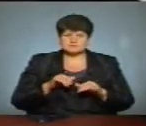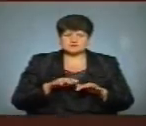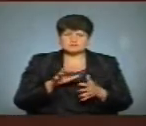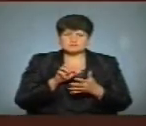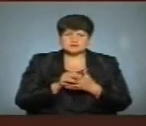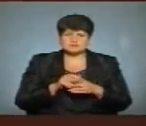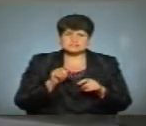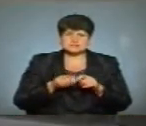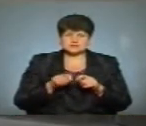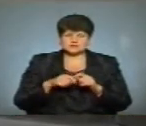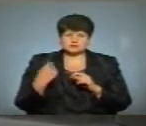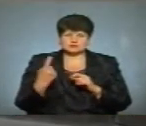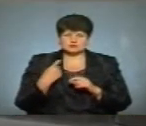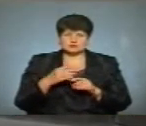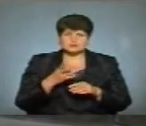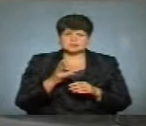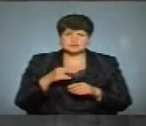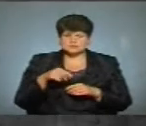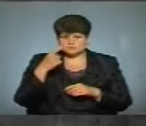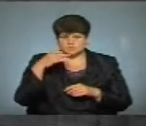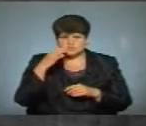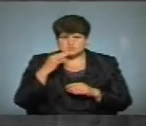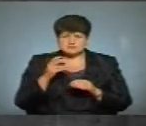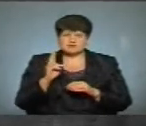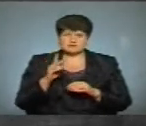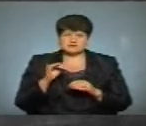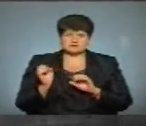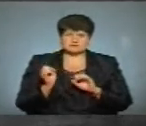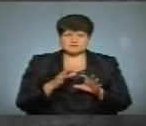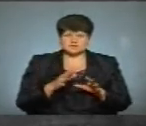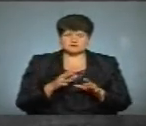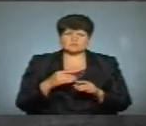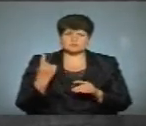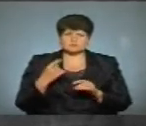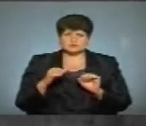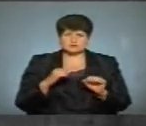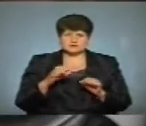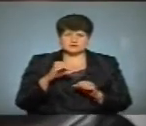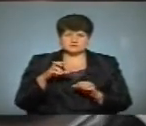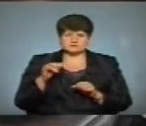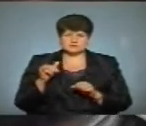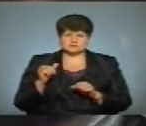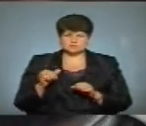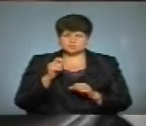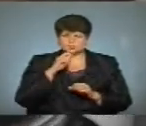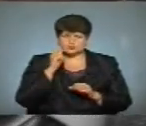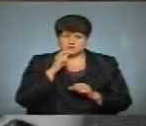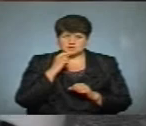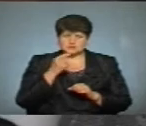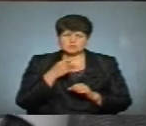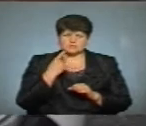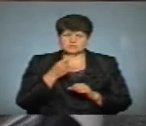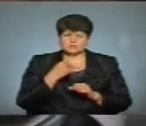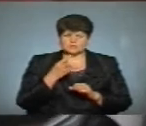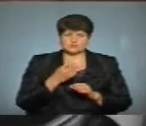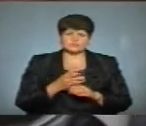займалися слідчі обласної нацполіції. В квітні справу передали до обласного управління Служби безпеки України, розповів заступник прокурора Тернопільської